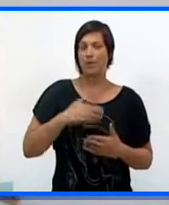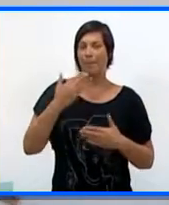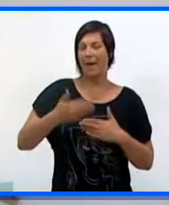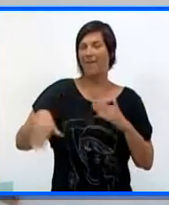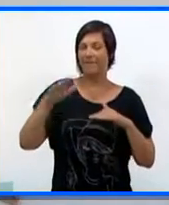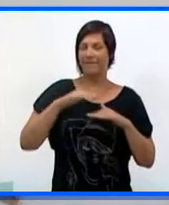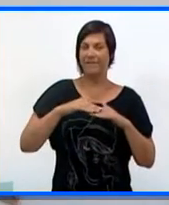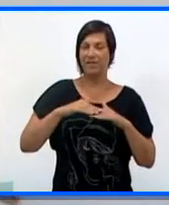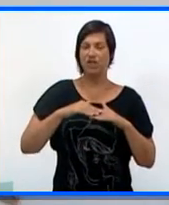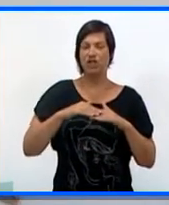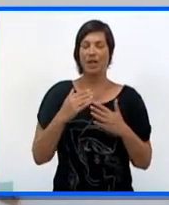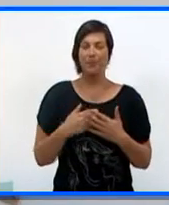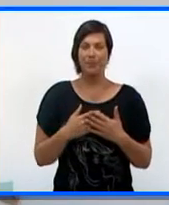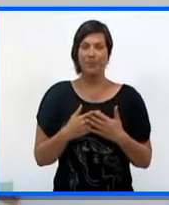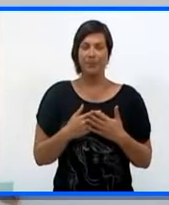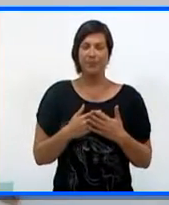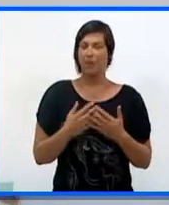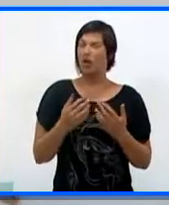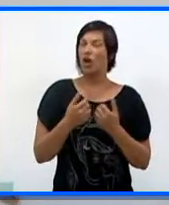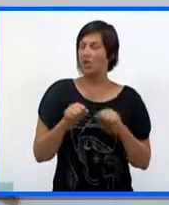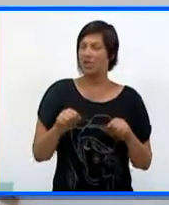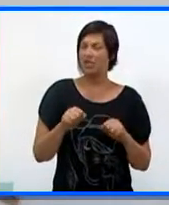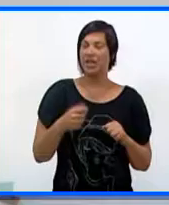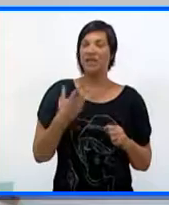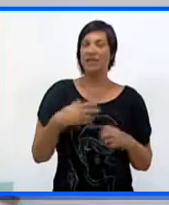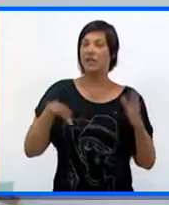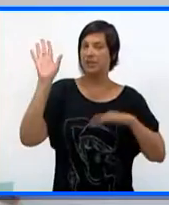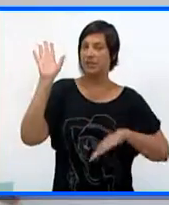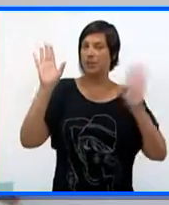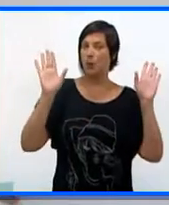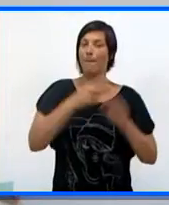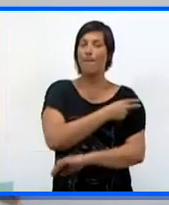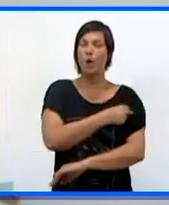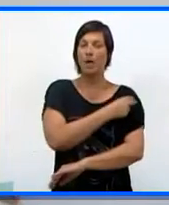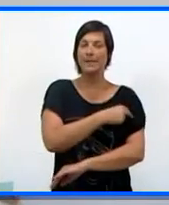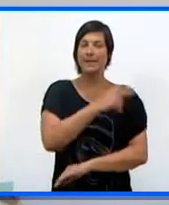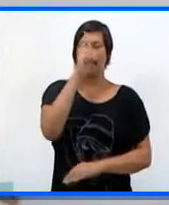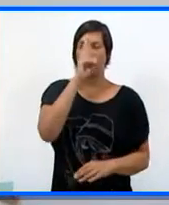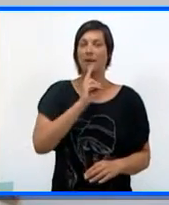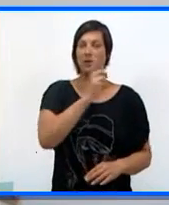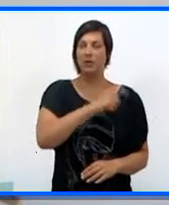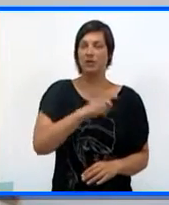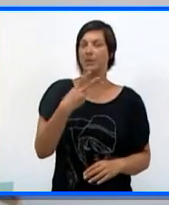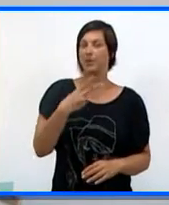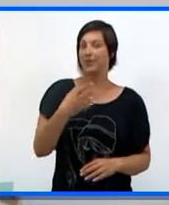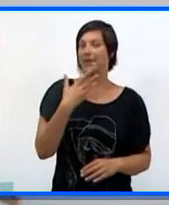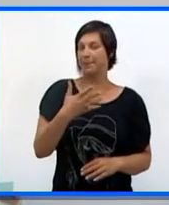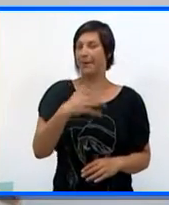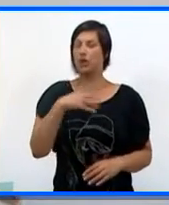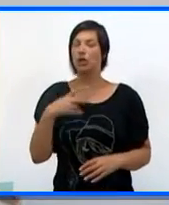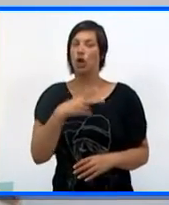pa nadalje posto decibela tamo što se snimi u bolnicu, audiogram, a nagluhe su osobe od 25